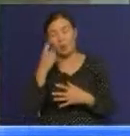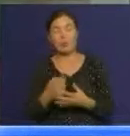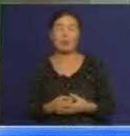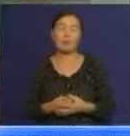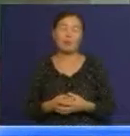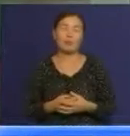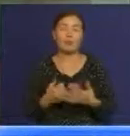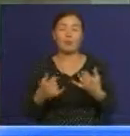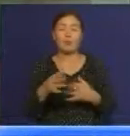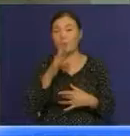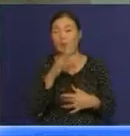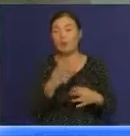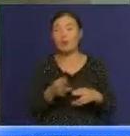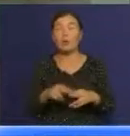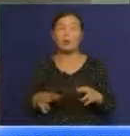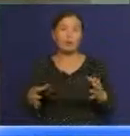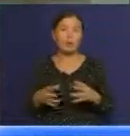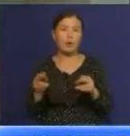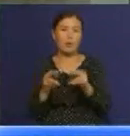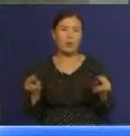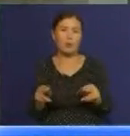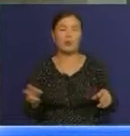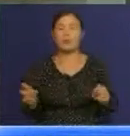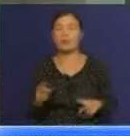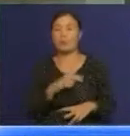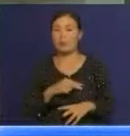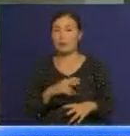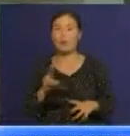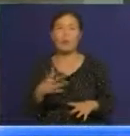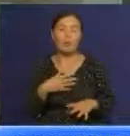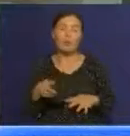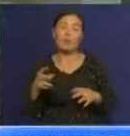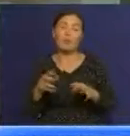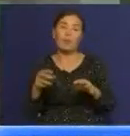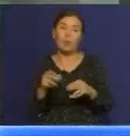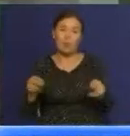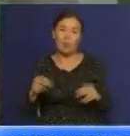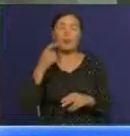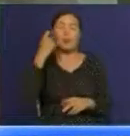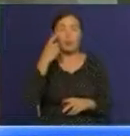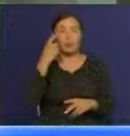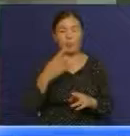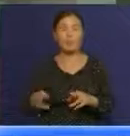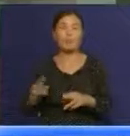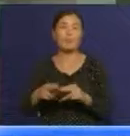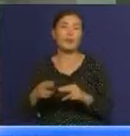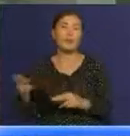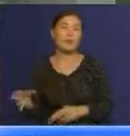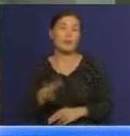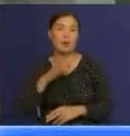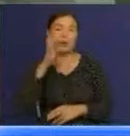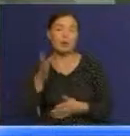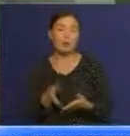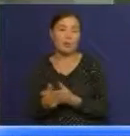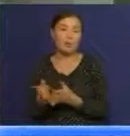бұл мекемеде тьютер болып жұмыс жасаймын. Негізі өзім педагог-психолог, логопед-дефектолог мамандығын бітіргенмін. 4 жыл оқуда